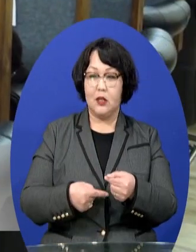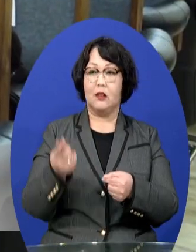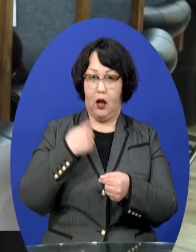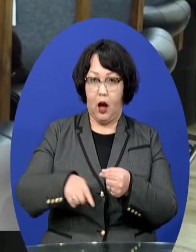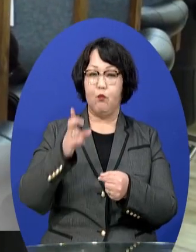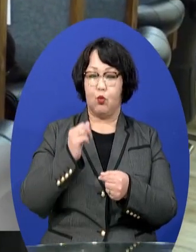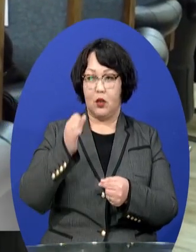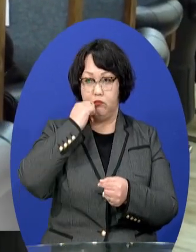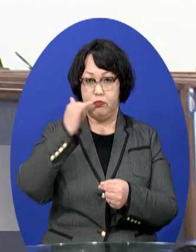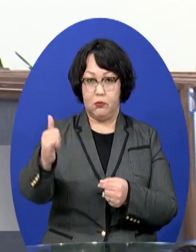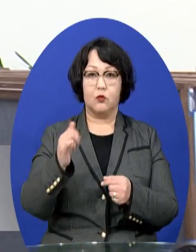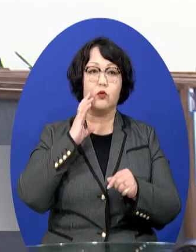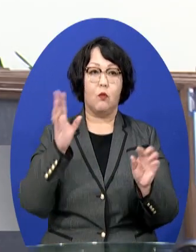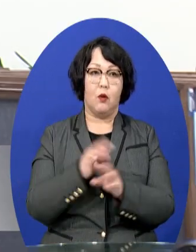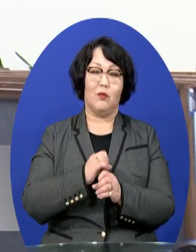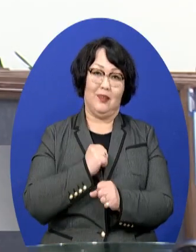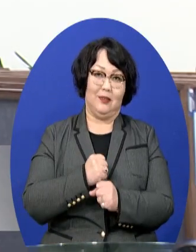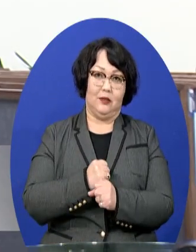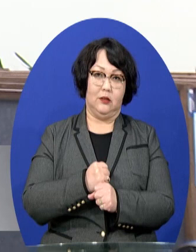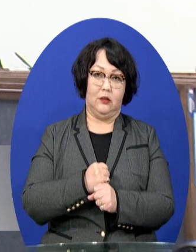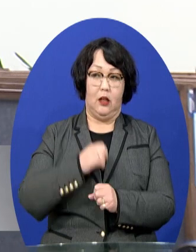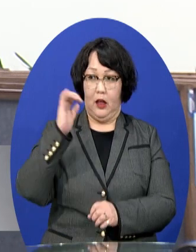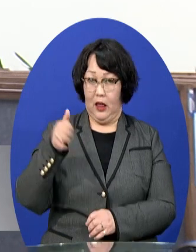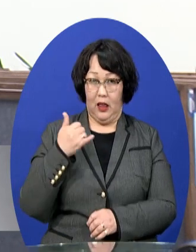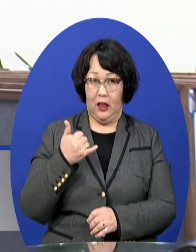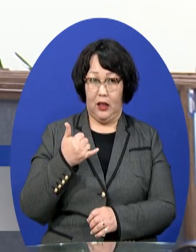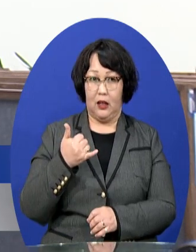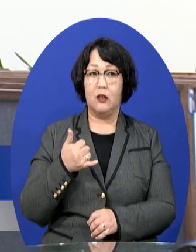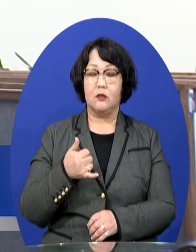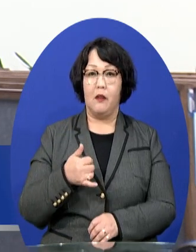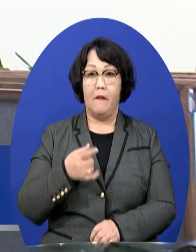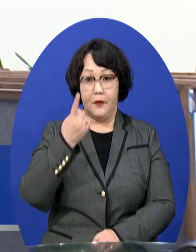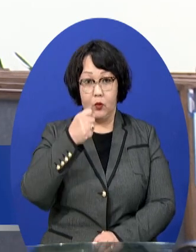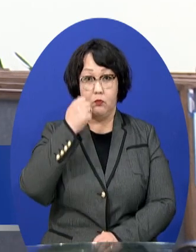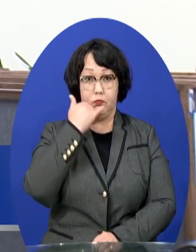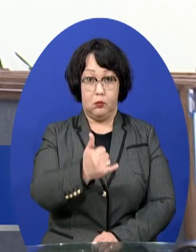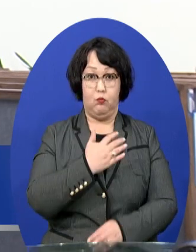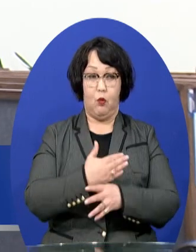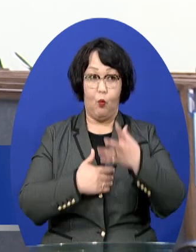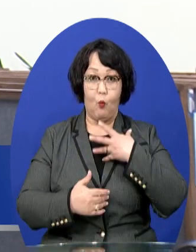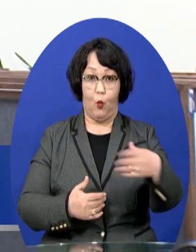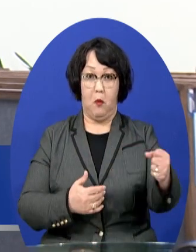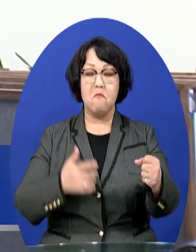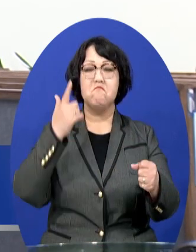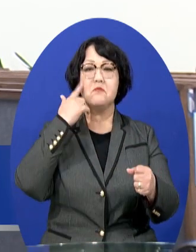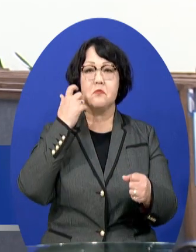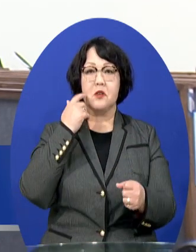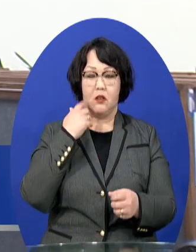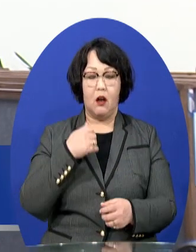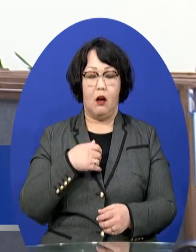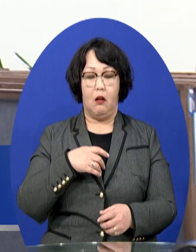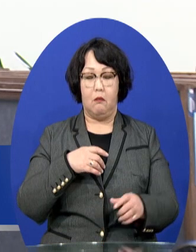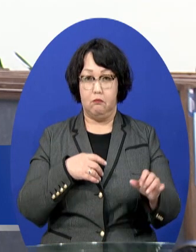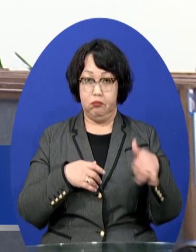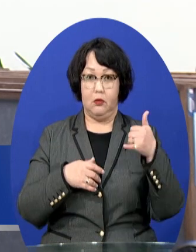зохицуултыг хийсэн байна. Дахиж залгах одоо хувинд илүү багасч гал гэсэн үг байна. Нэг удаа залгаад за би одоо яг ковидын хөнгөн хэлбэрээр